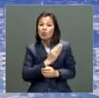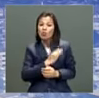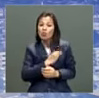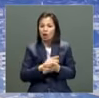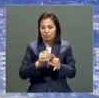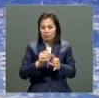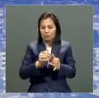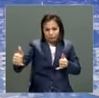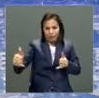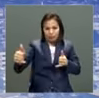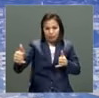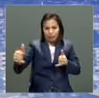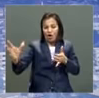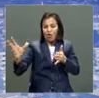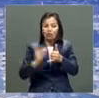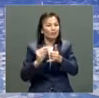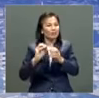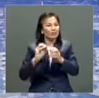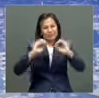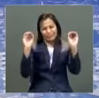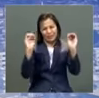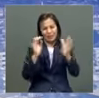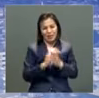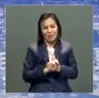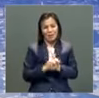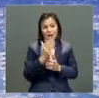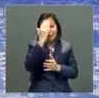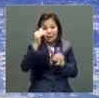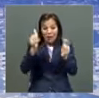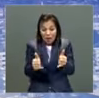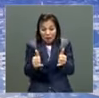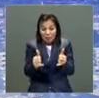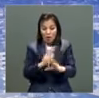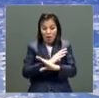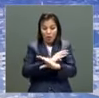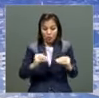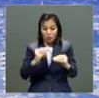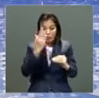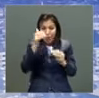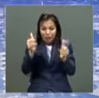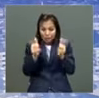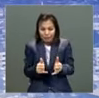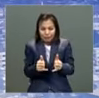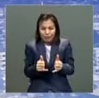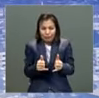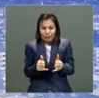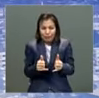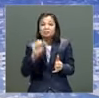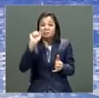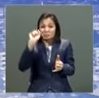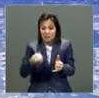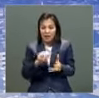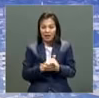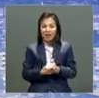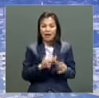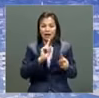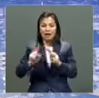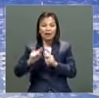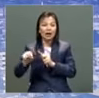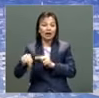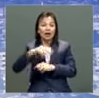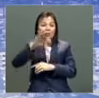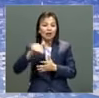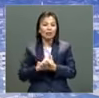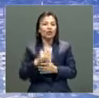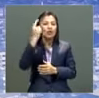ระยะห่างเขาติดต่อกันเพราะว่าเขาคนเราใกล้ชิดกันเพราะฉะนั้นสิ่งต่างๆเหล่านี้ถ้าเรารู้จักลักษ